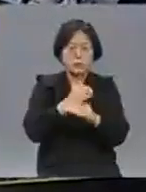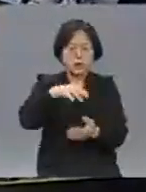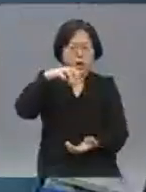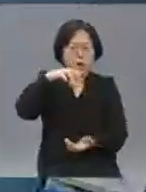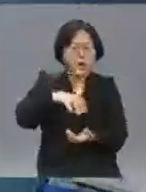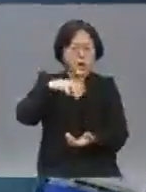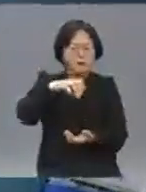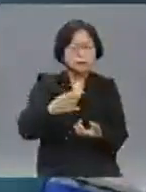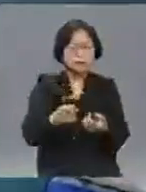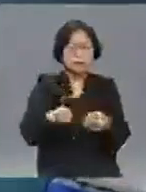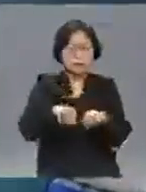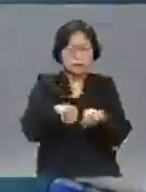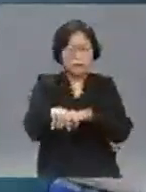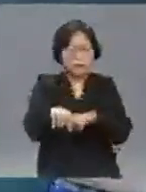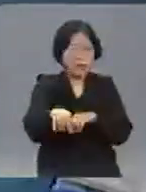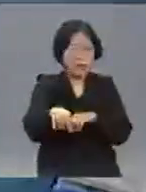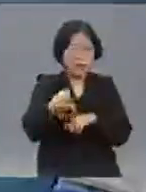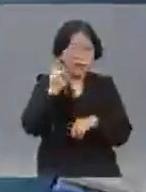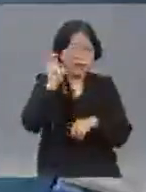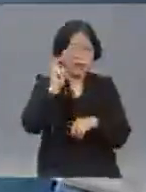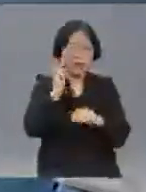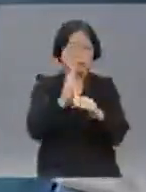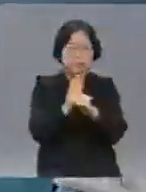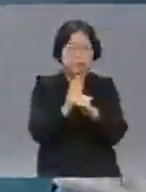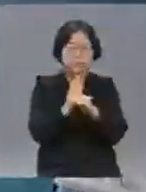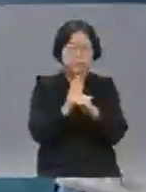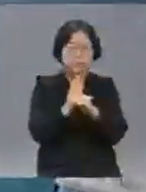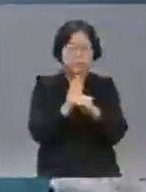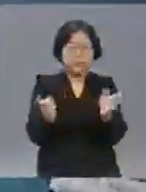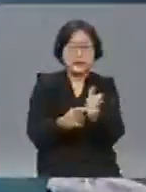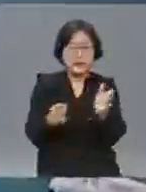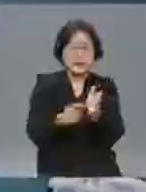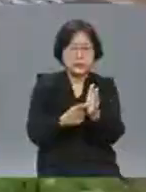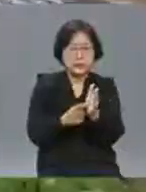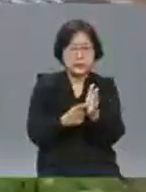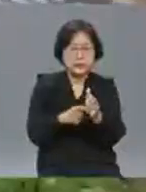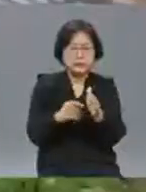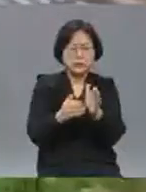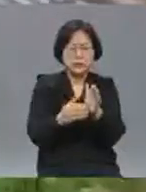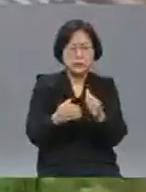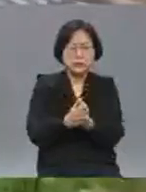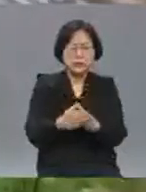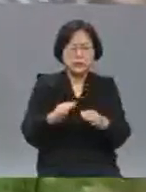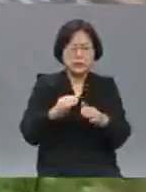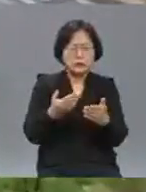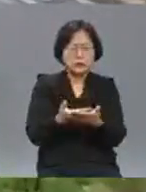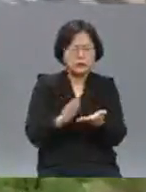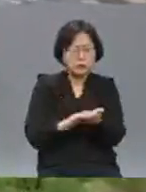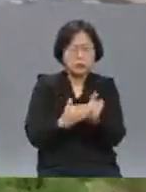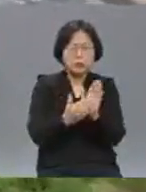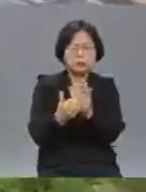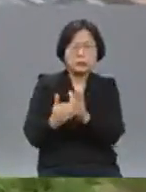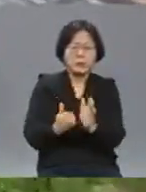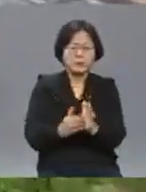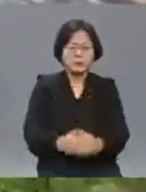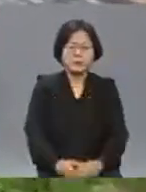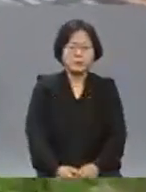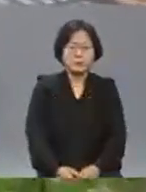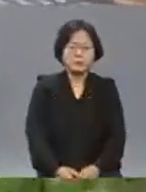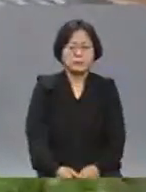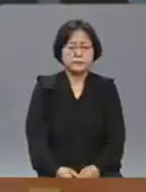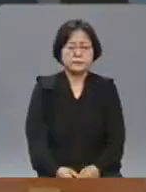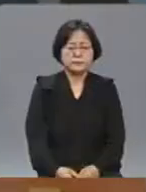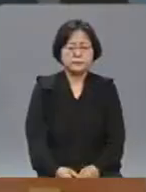압력이 낮아져 배수관 밸브가 이탈한 것으로 보인다며 긴급 조치로 단수 상황은 없었다고 설명했습니다.